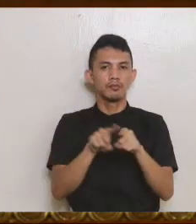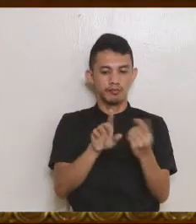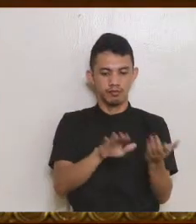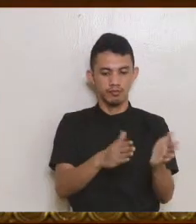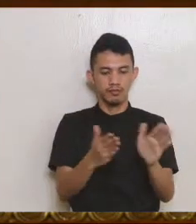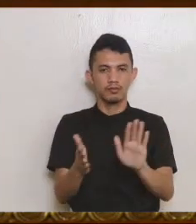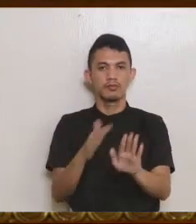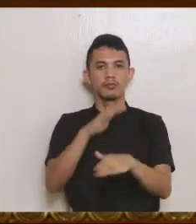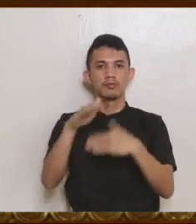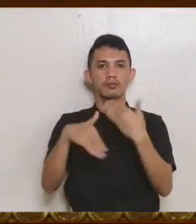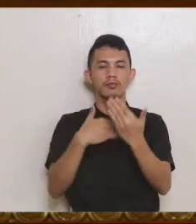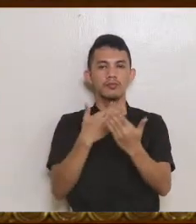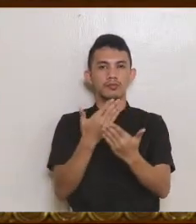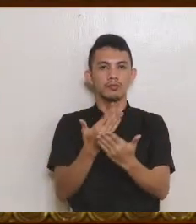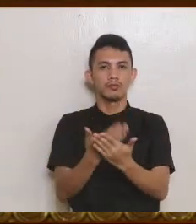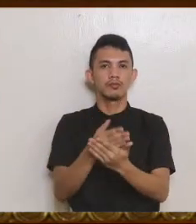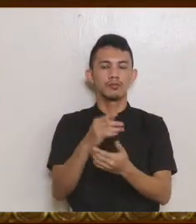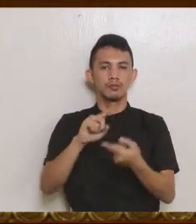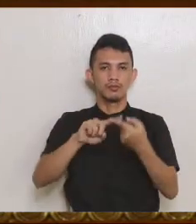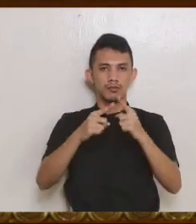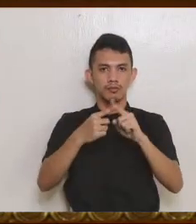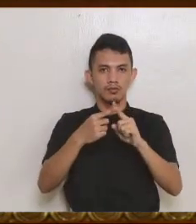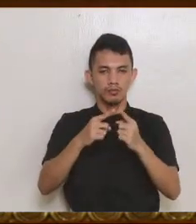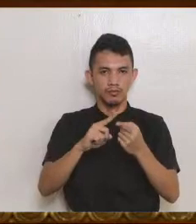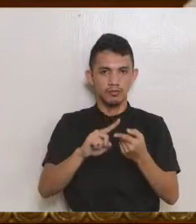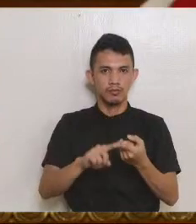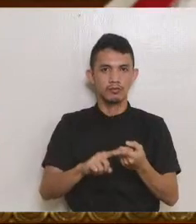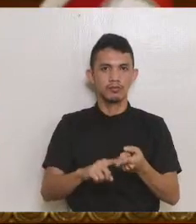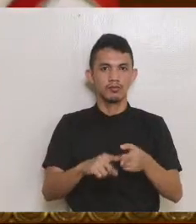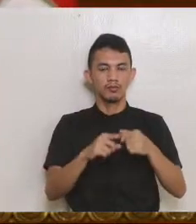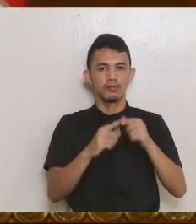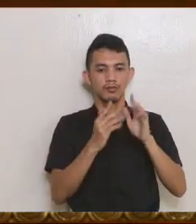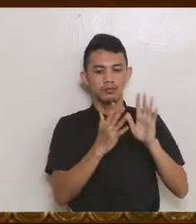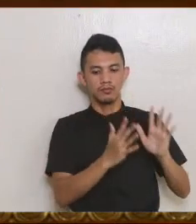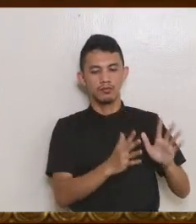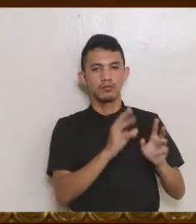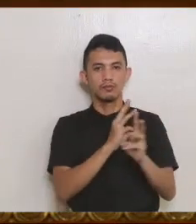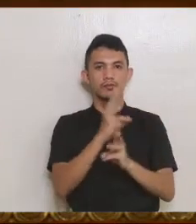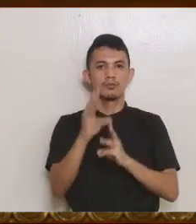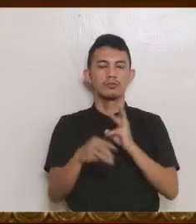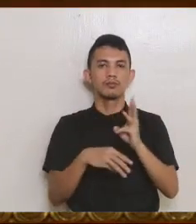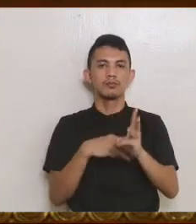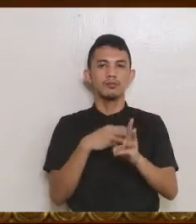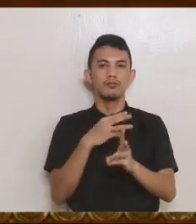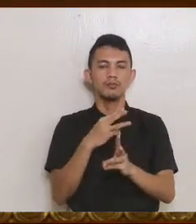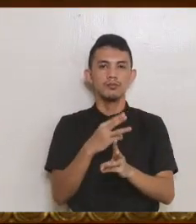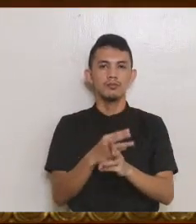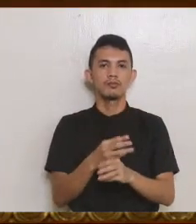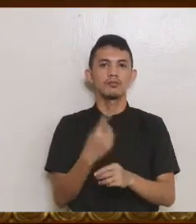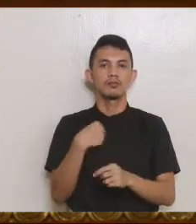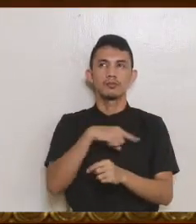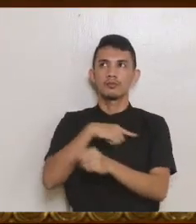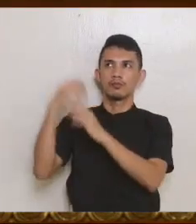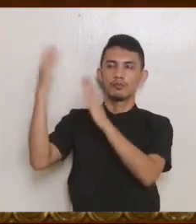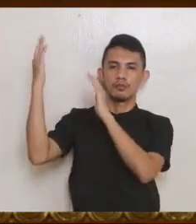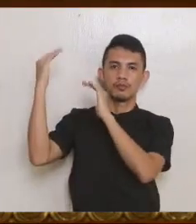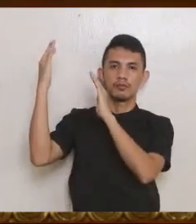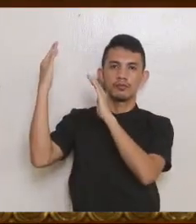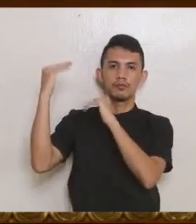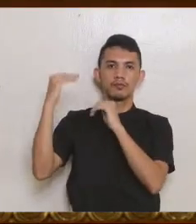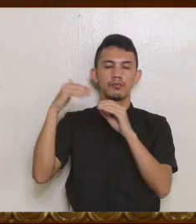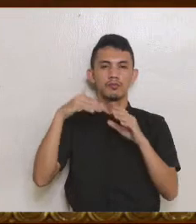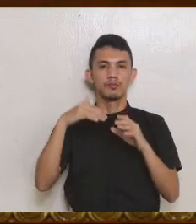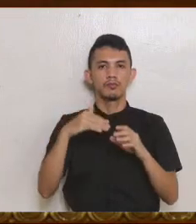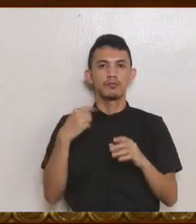ug ang tanan nga imong mga higala nga mibiya nining kalibutan. Nagalaom kami nga dinha makatagamtam